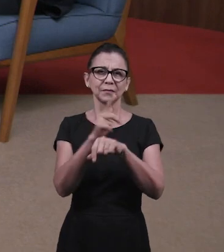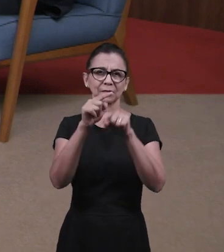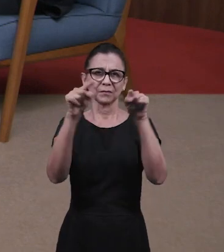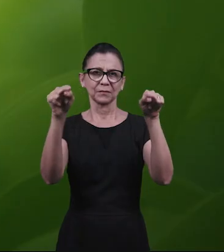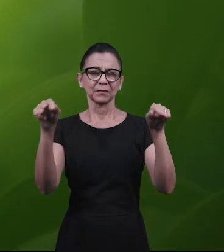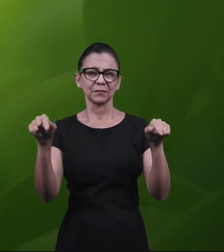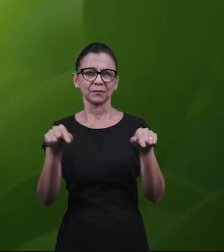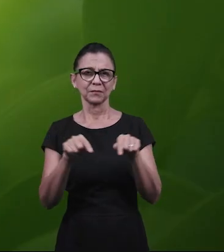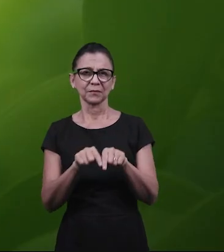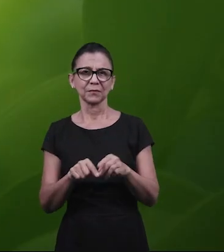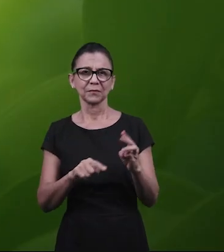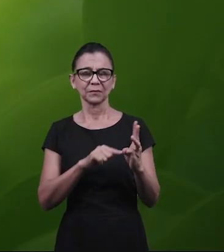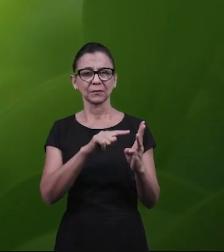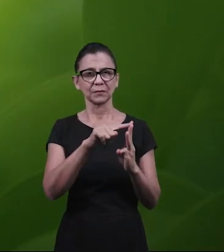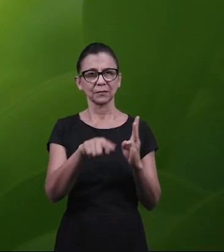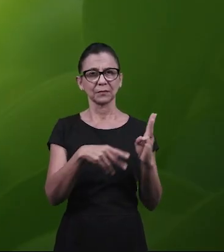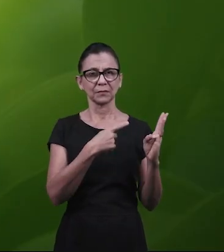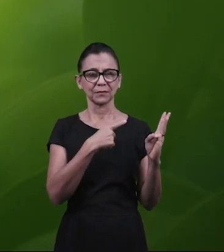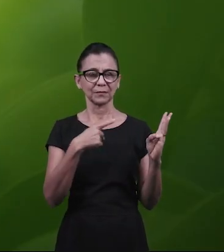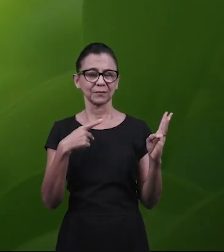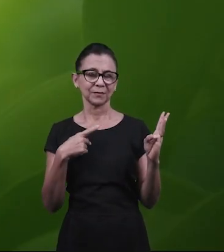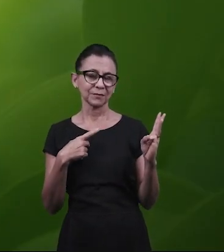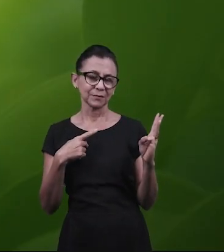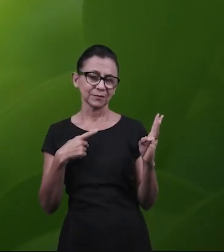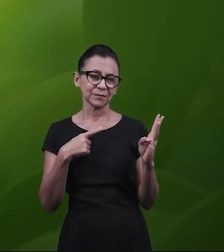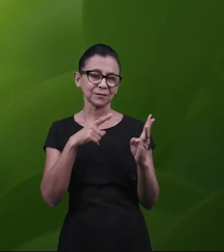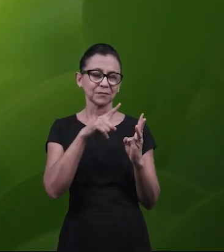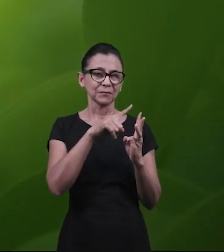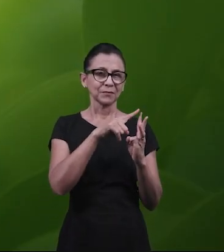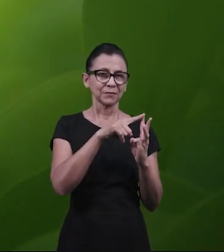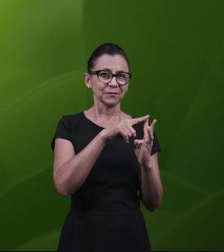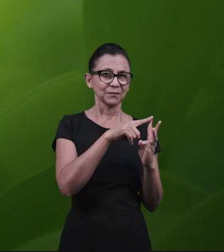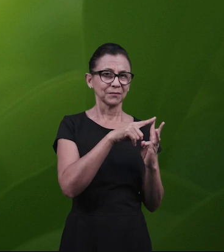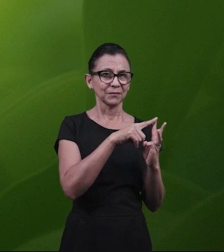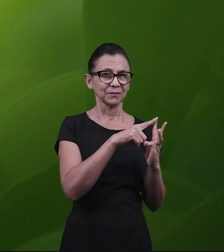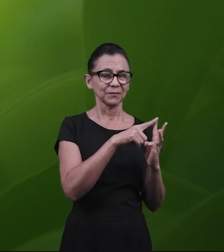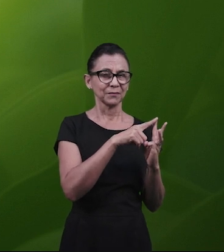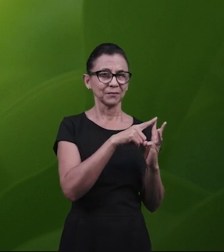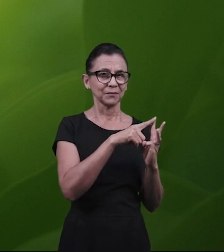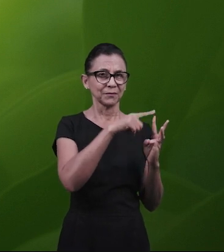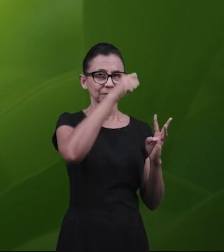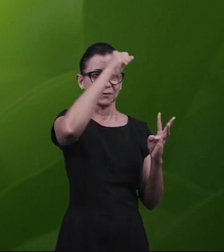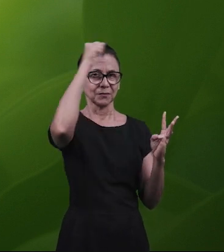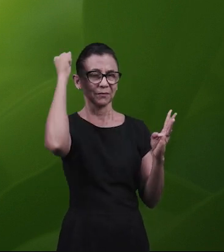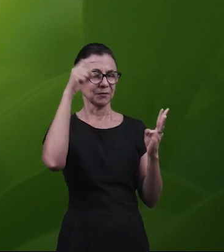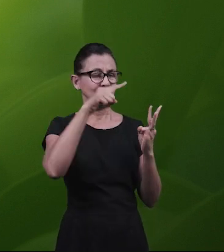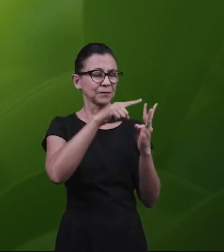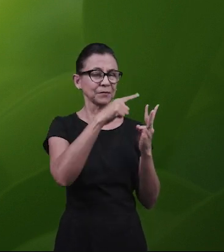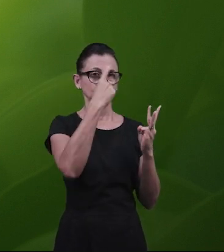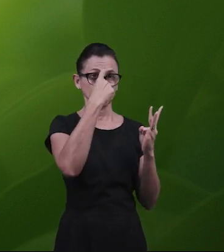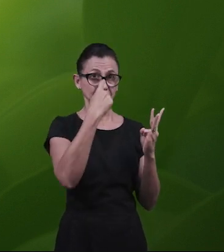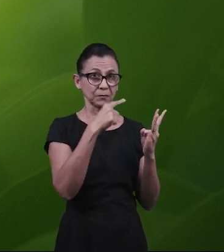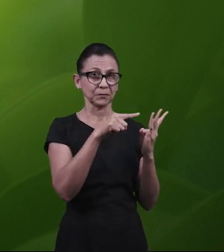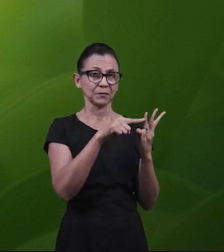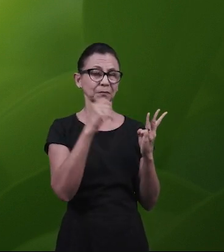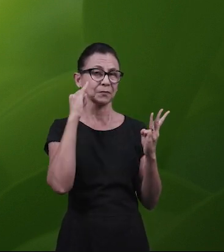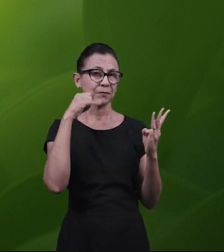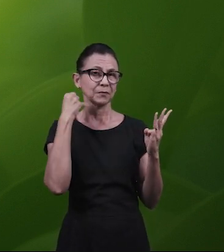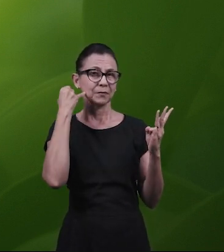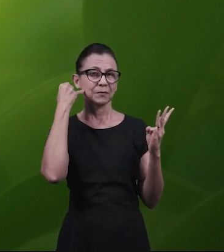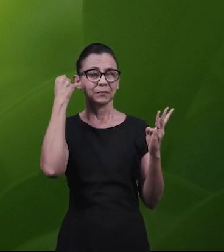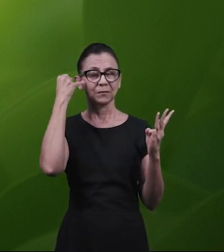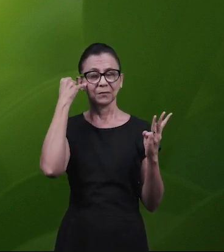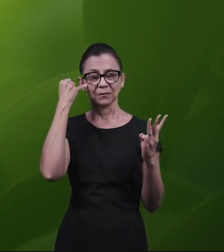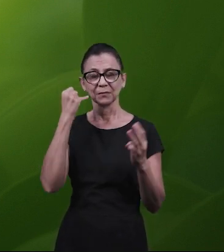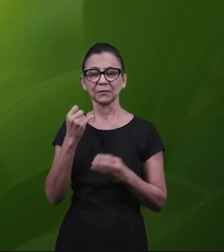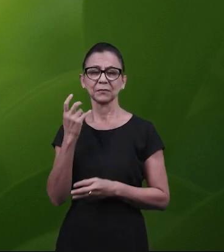le studio, pasteur Josias, Daniel et Sergio. Dit que c'est une joie de participer avec les frères, de survoler le